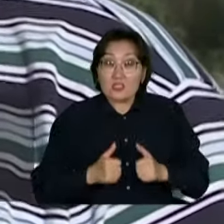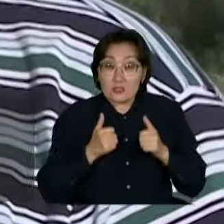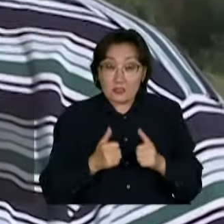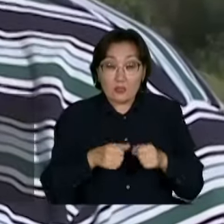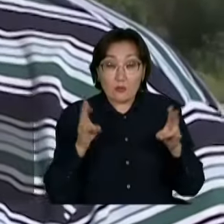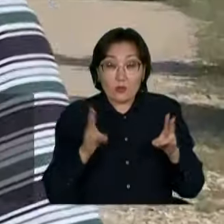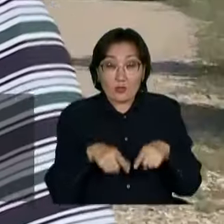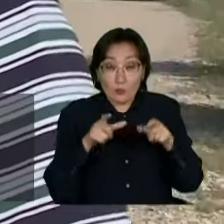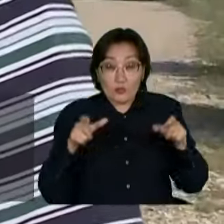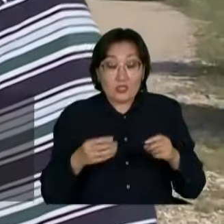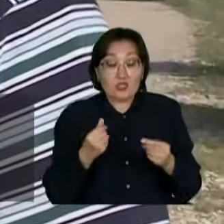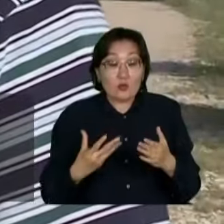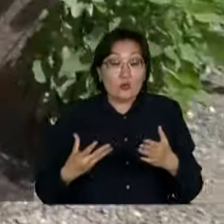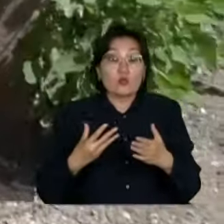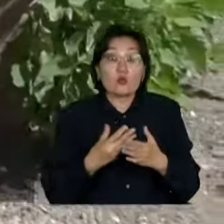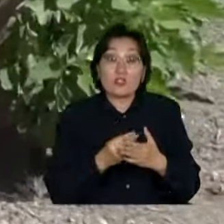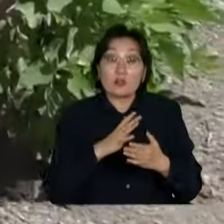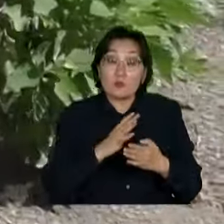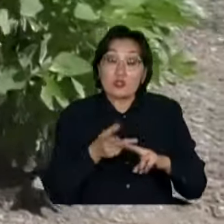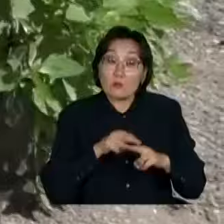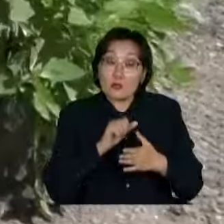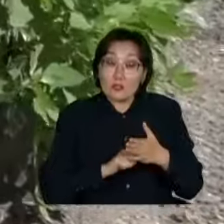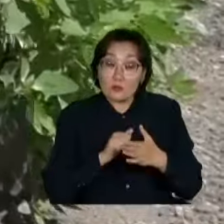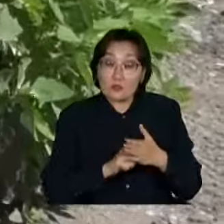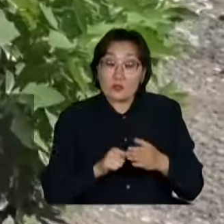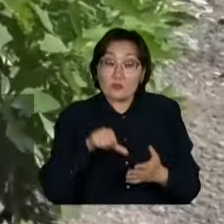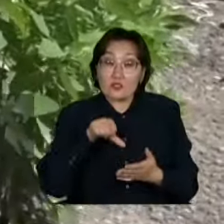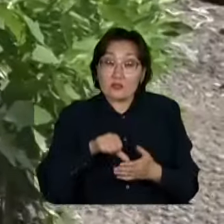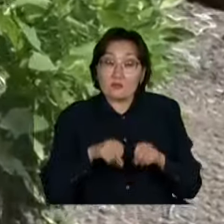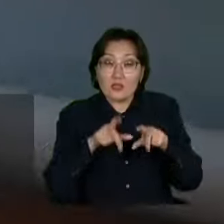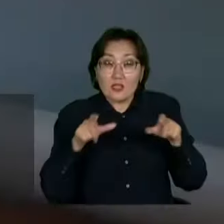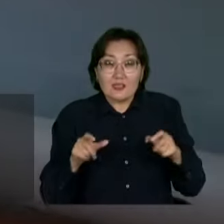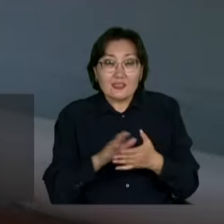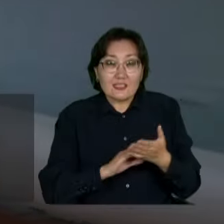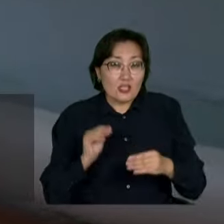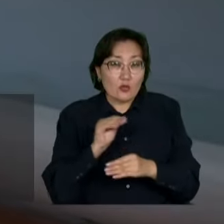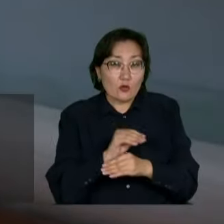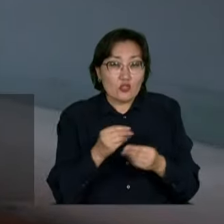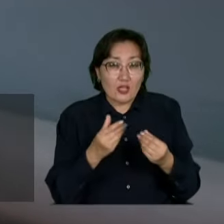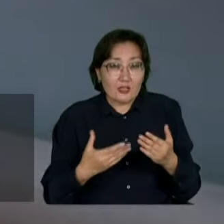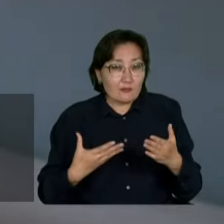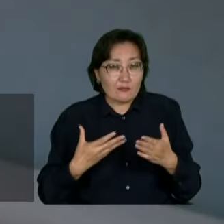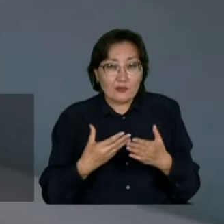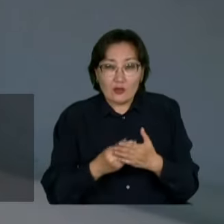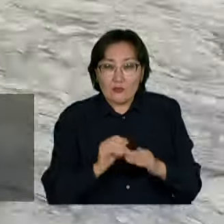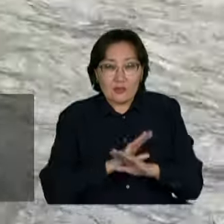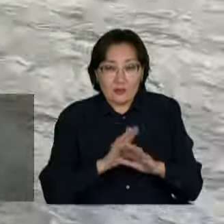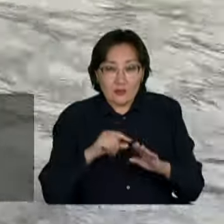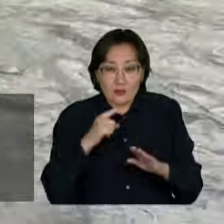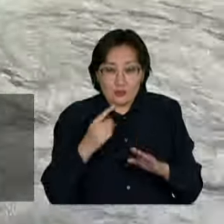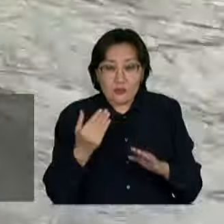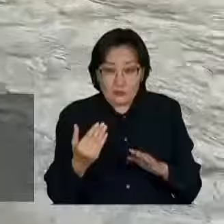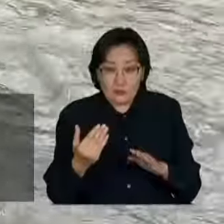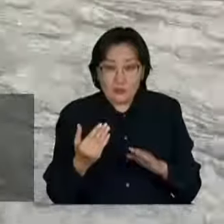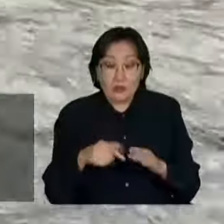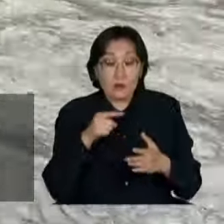Зардап шеккендерге өтемақы төледік. Сол себепті кәсіпорын өкілдері ешқандай қосымша қаражат жайлы әңгіме туындамауы тиіс дейді. Олардың